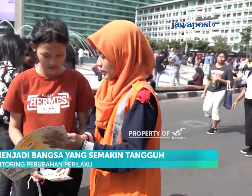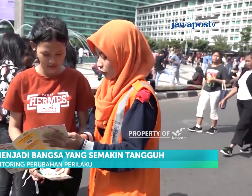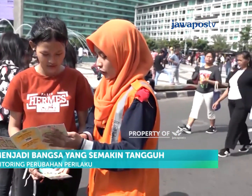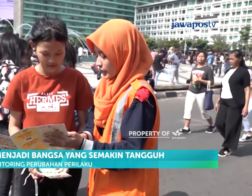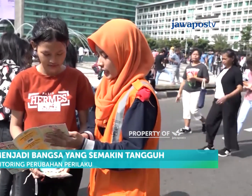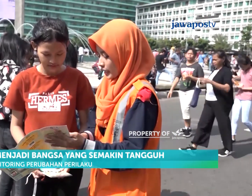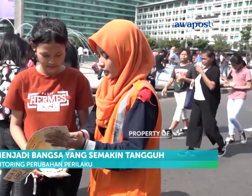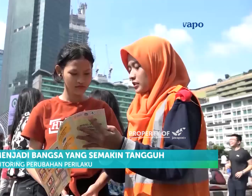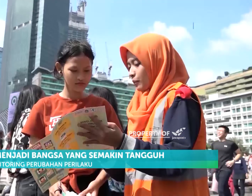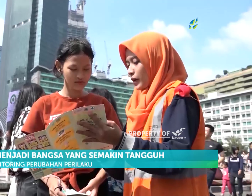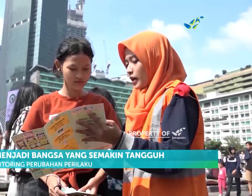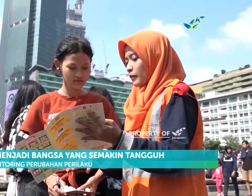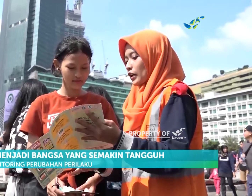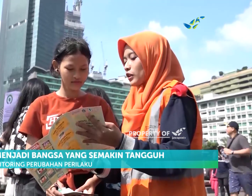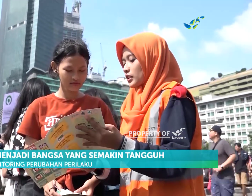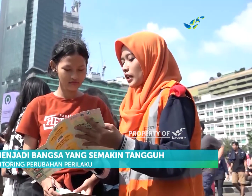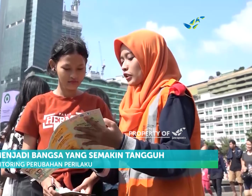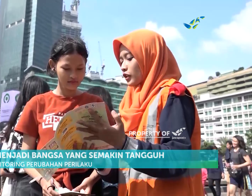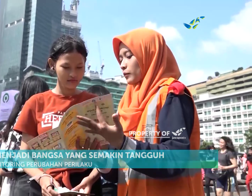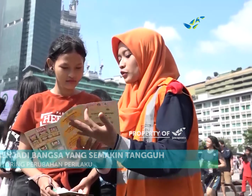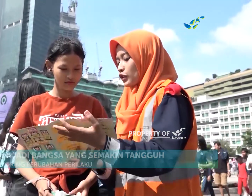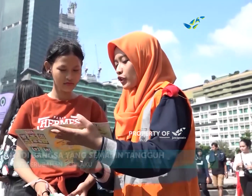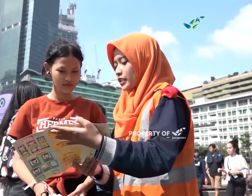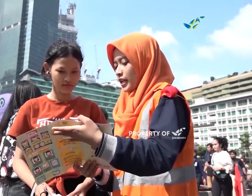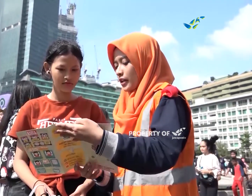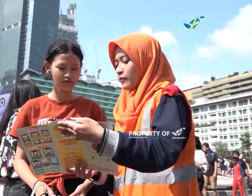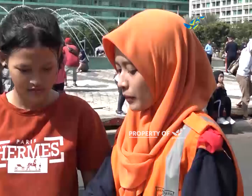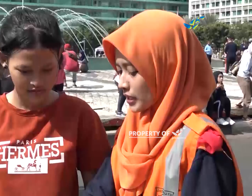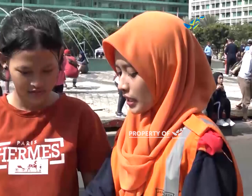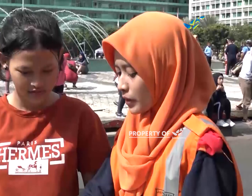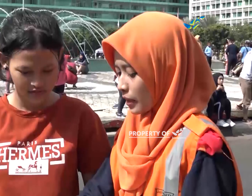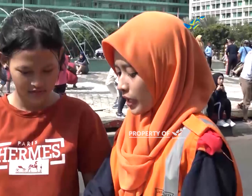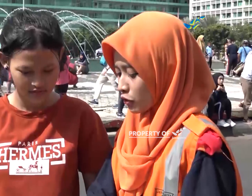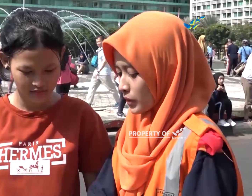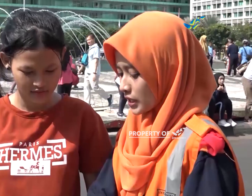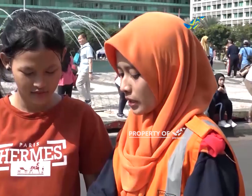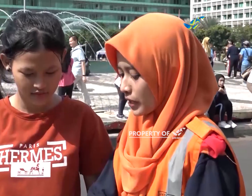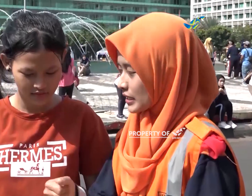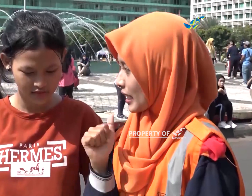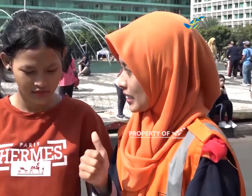menjadi bangsa yang semakin tangguh. Tim Liputan, Jawa Post TV.